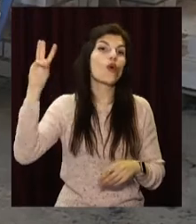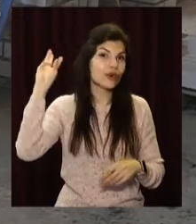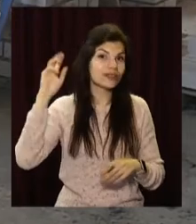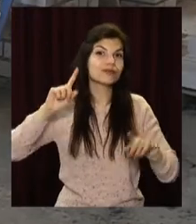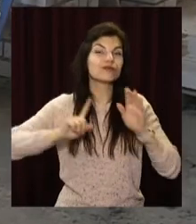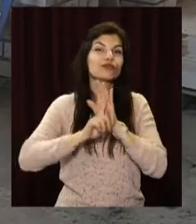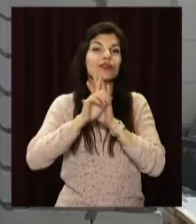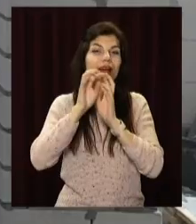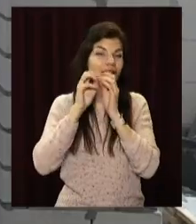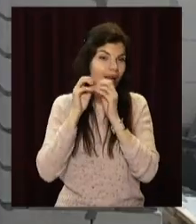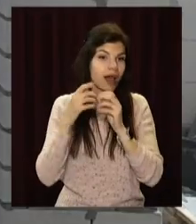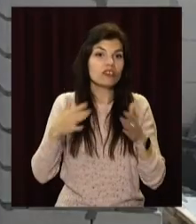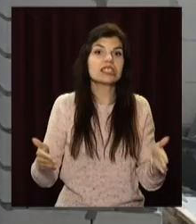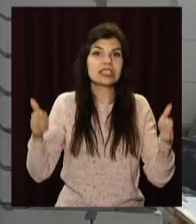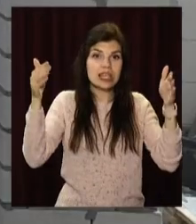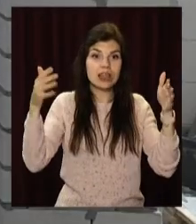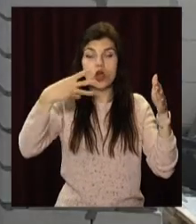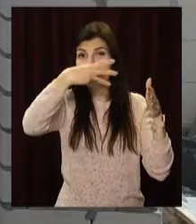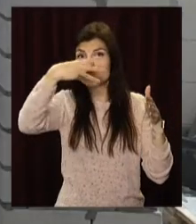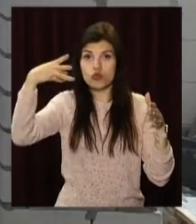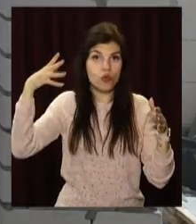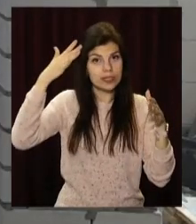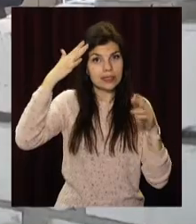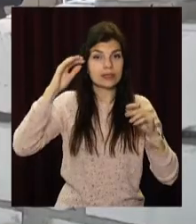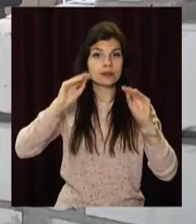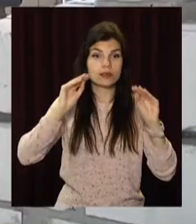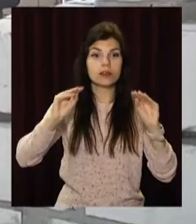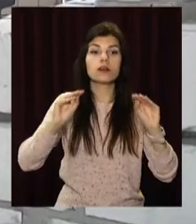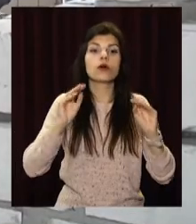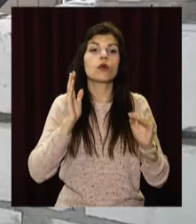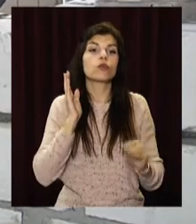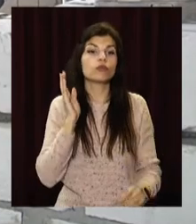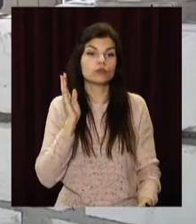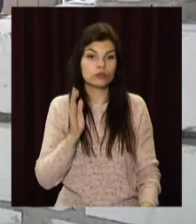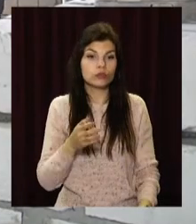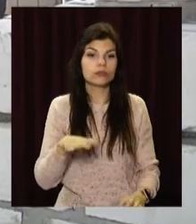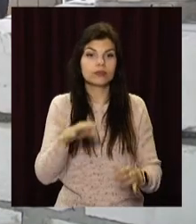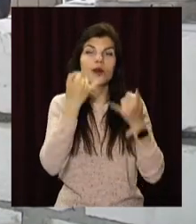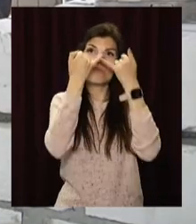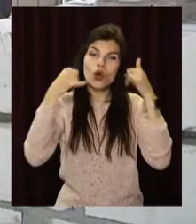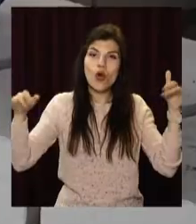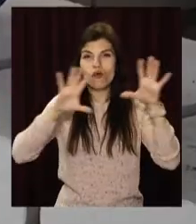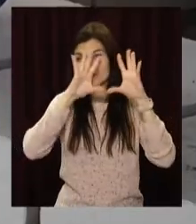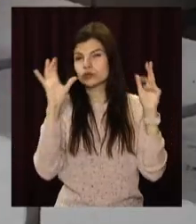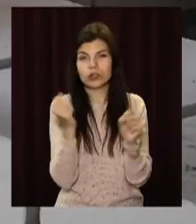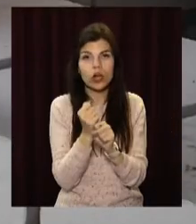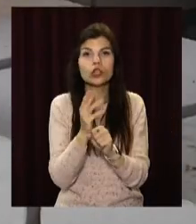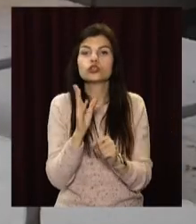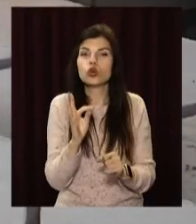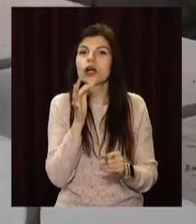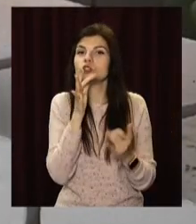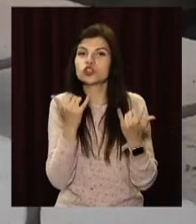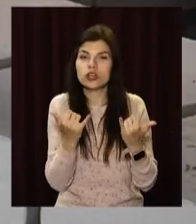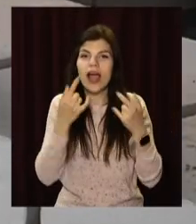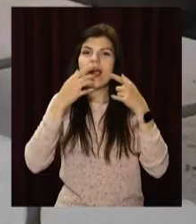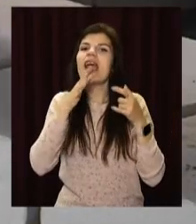Наразі будівельники зводять стіни триповерхової споруди, монтують покрівлю та покладають комунікації. Все за сучасними